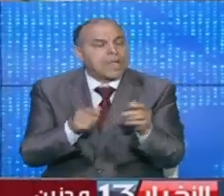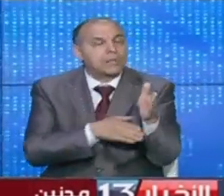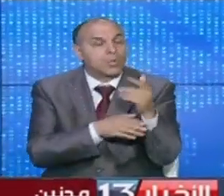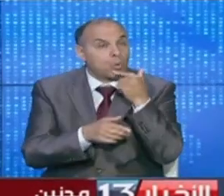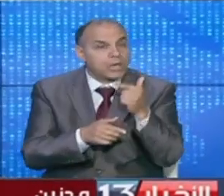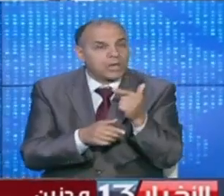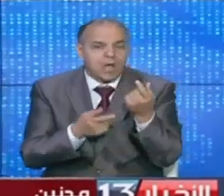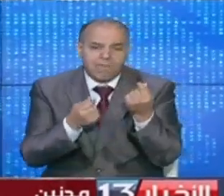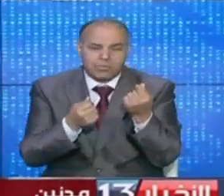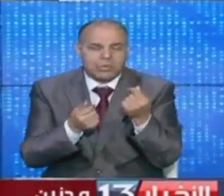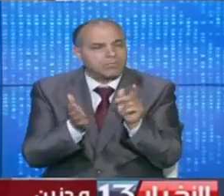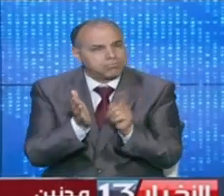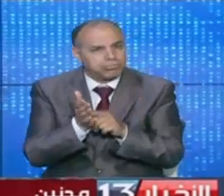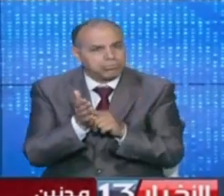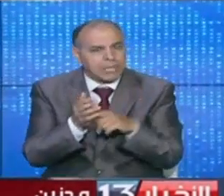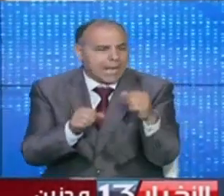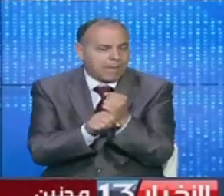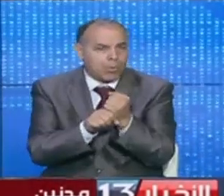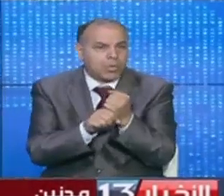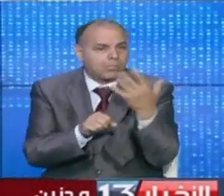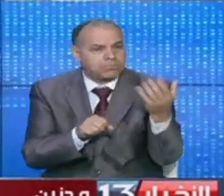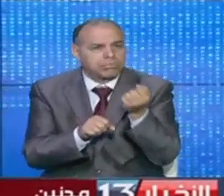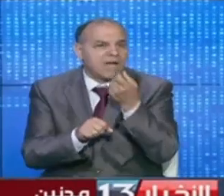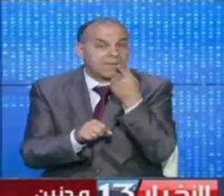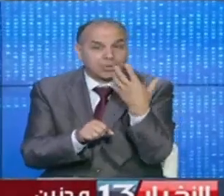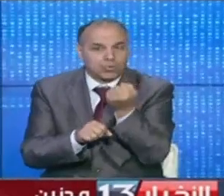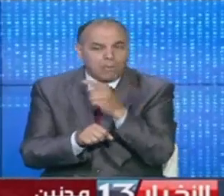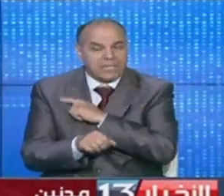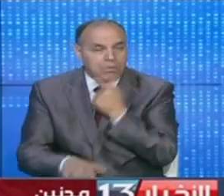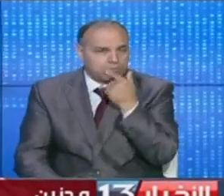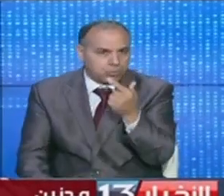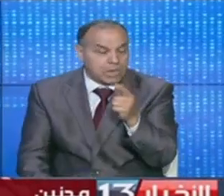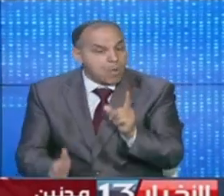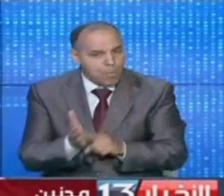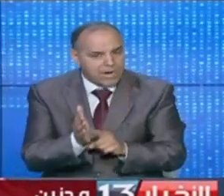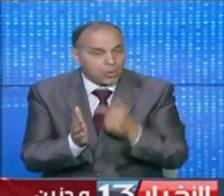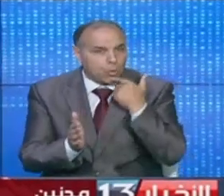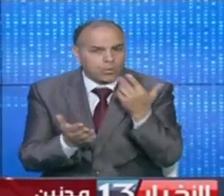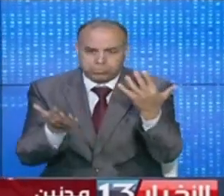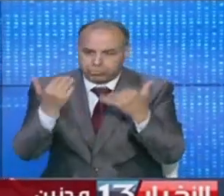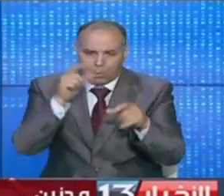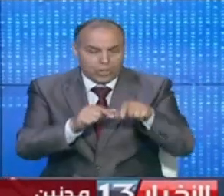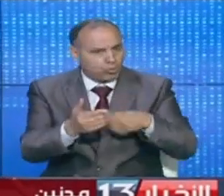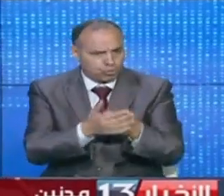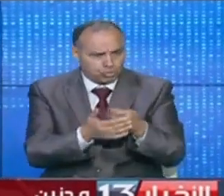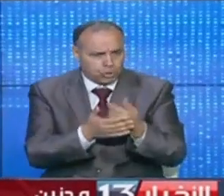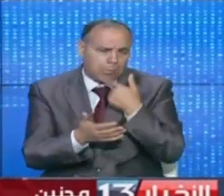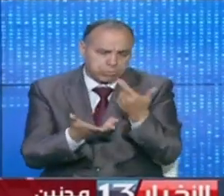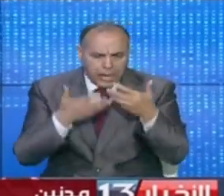اسعار رصدنا مدى العمل بها من اصحاب الصيدليه بمدينه مؤكدين اقبل المواطن